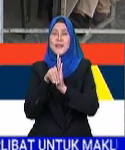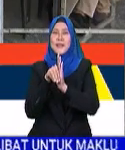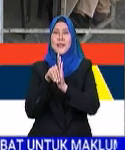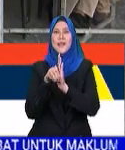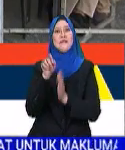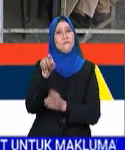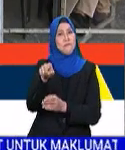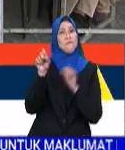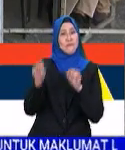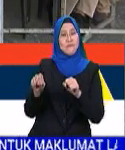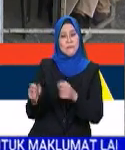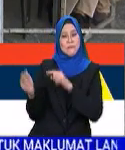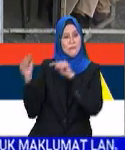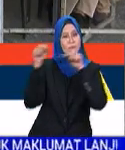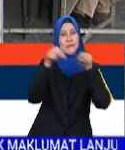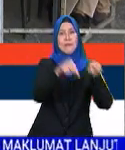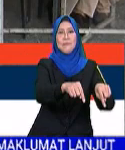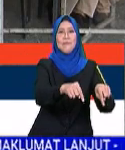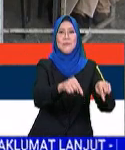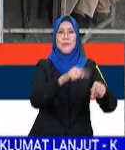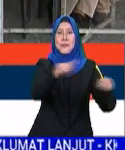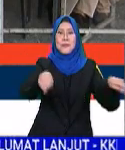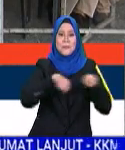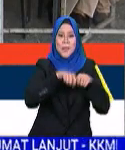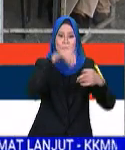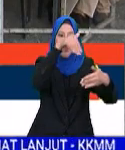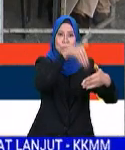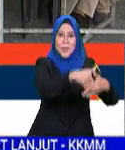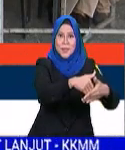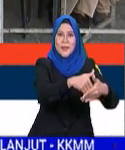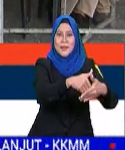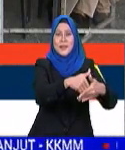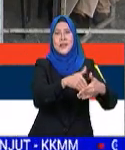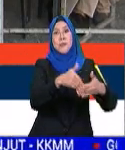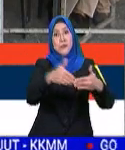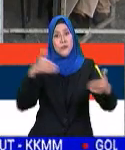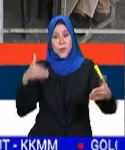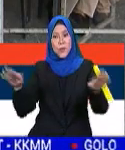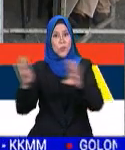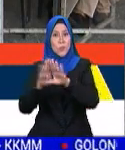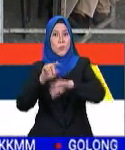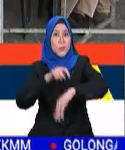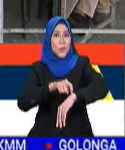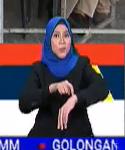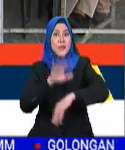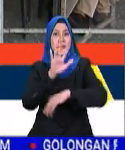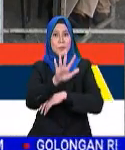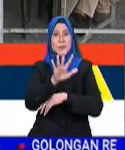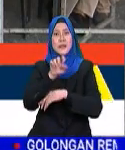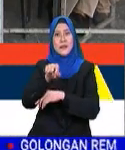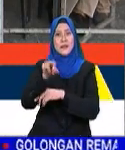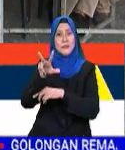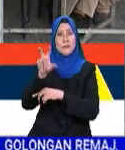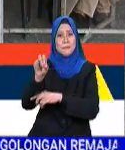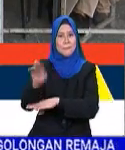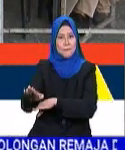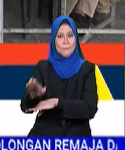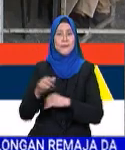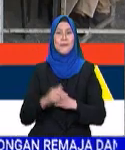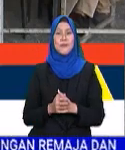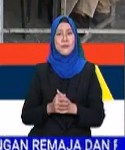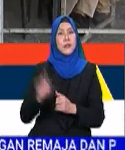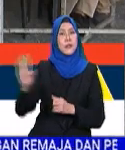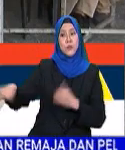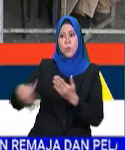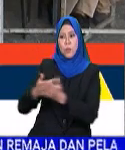anda hadir ke pusat pengundian ini sebelum ditutup sepenuhnya nanti jam 5.30 petang. Dan selepas ini saya